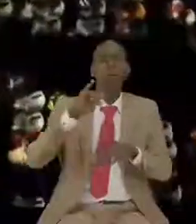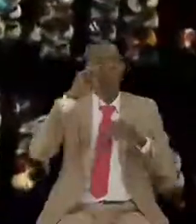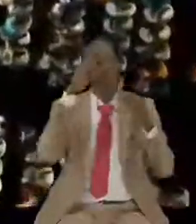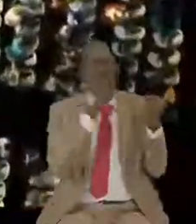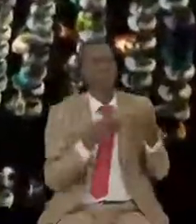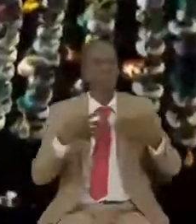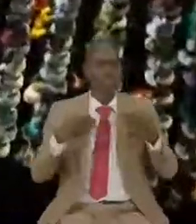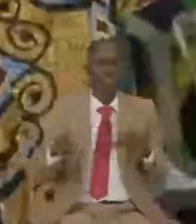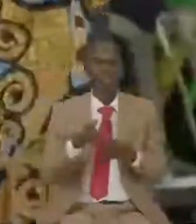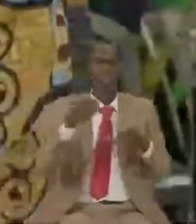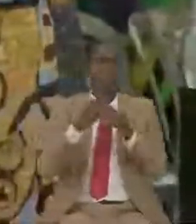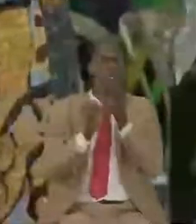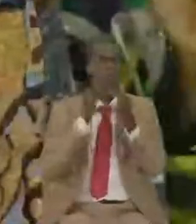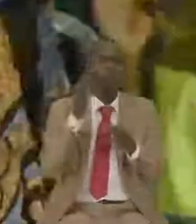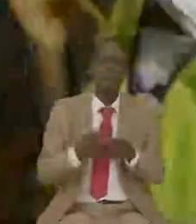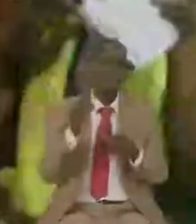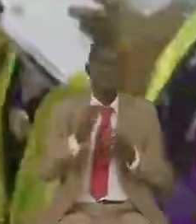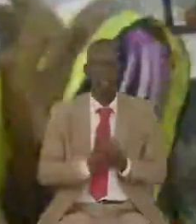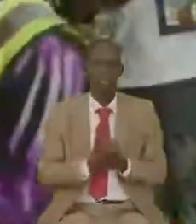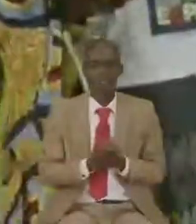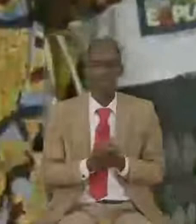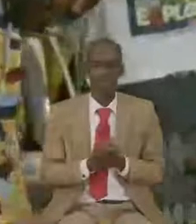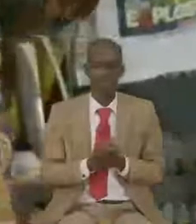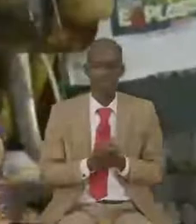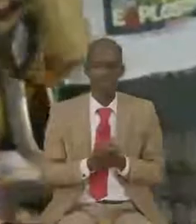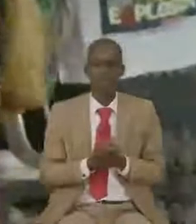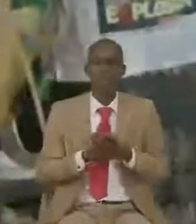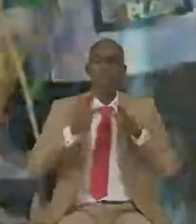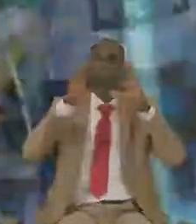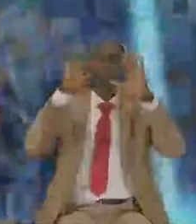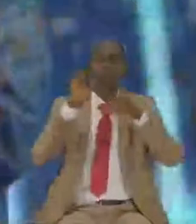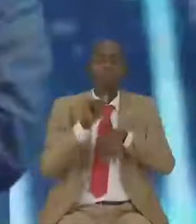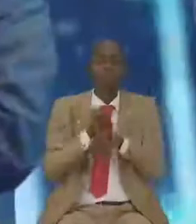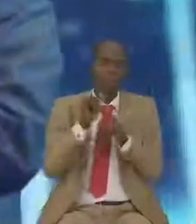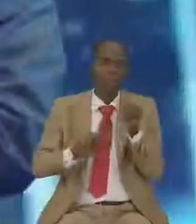et te touchent par la foi, guéris-les au nom de Jésus-Christ.